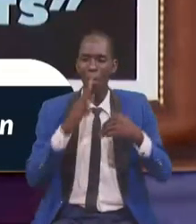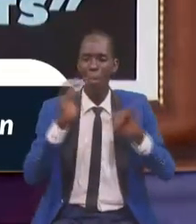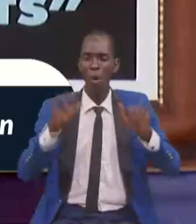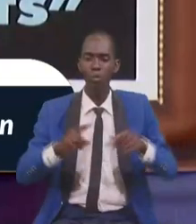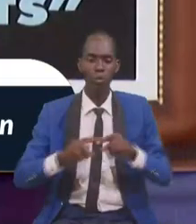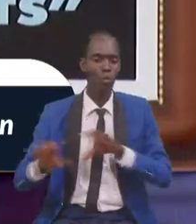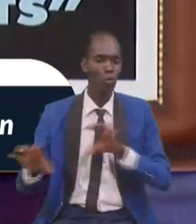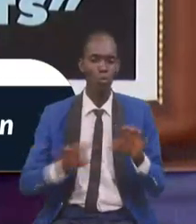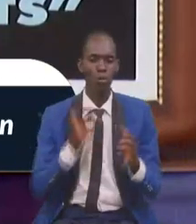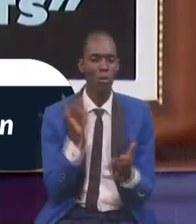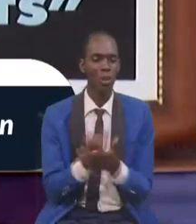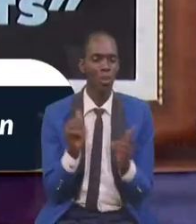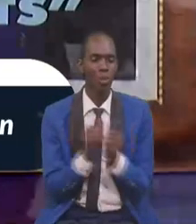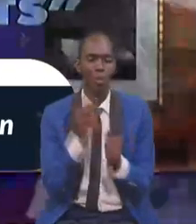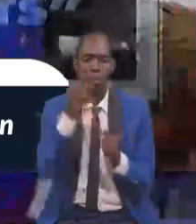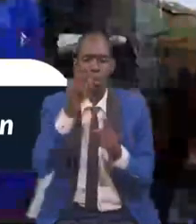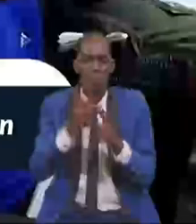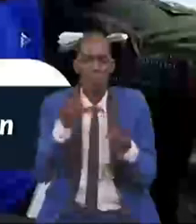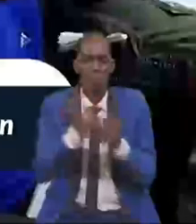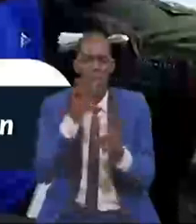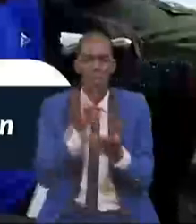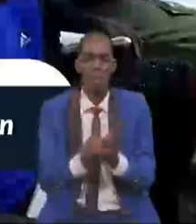cela d'un seul mot. Cela va